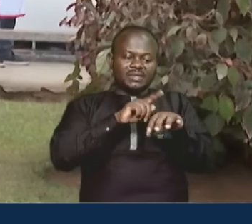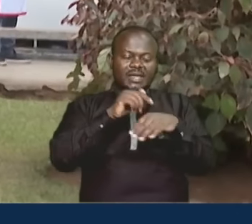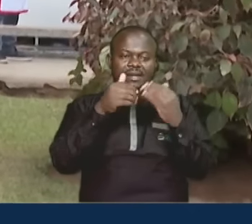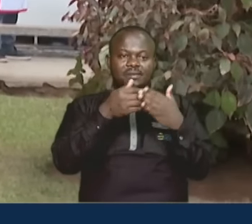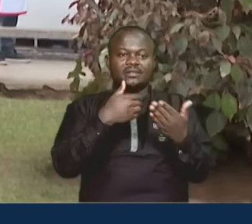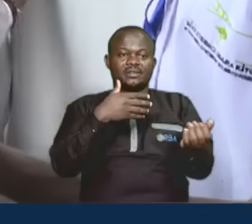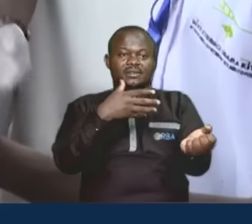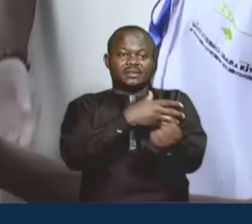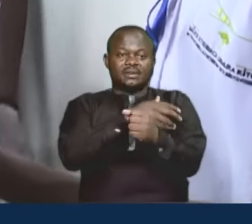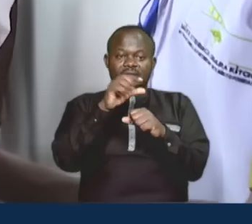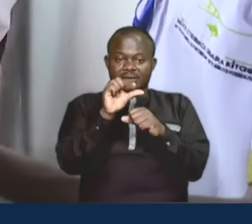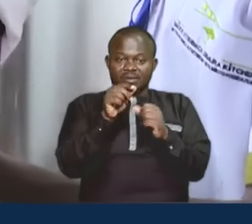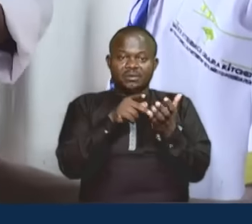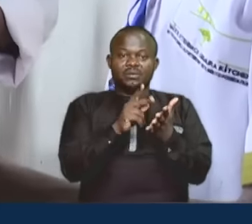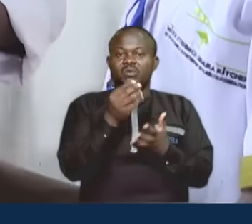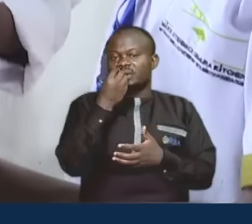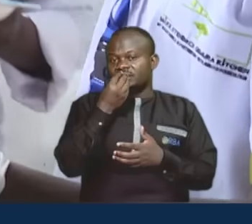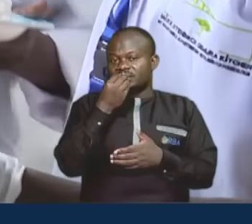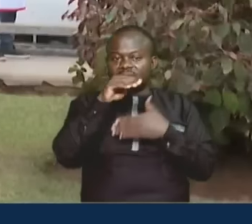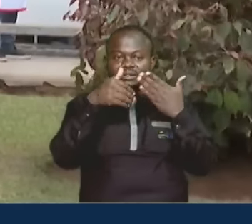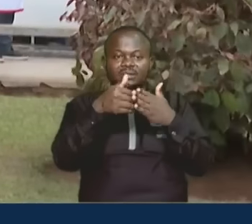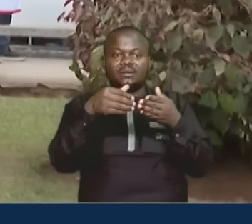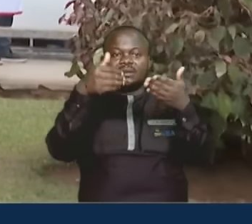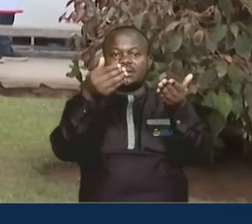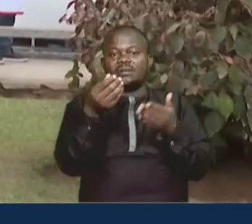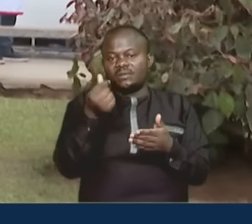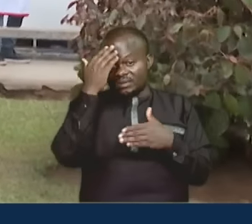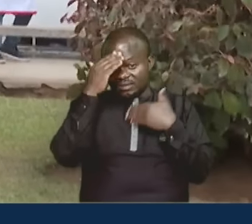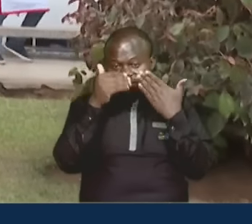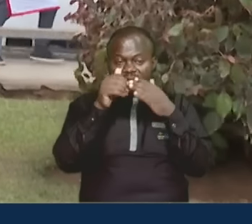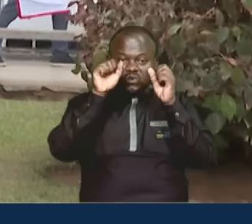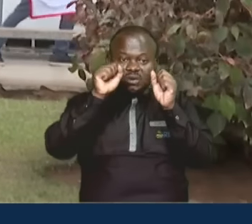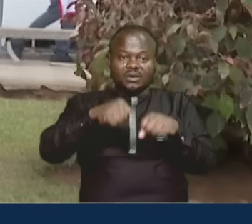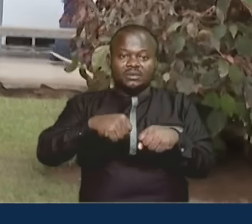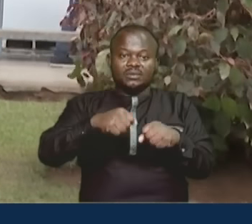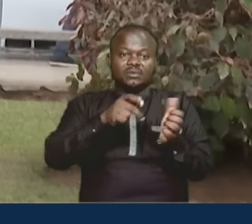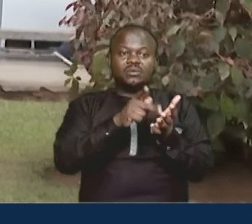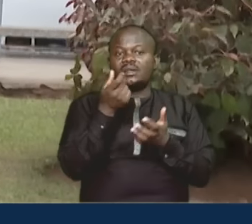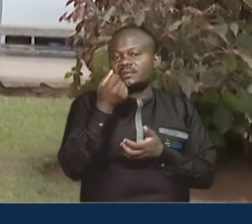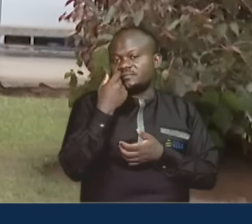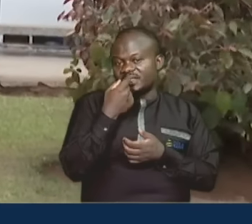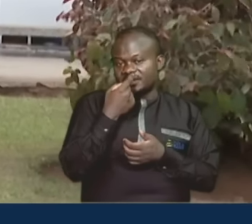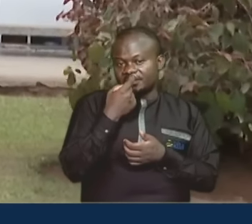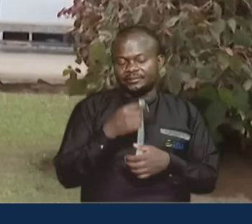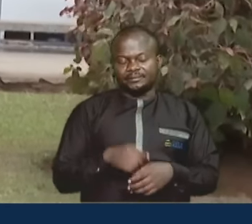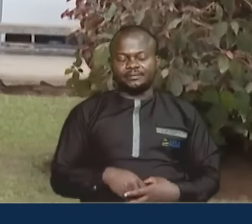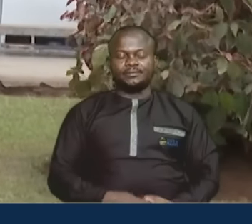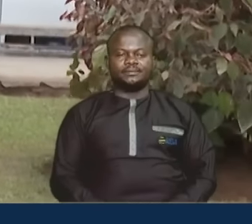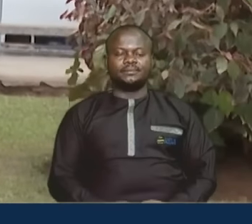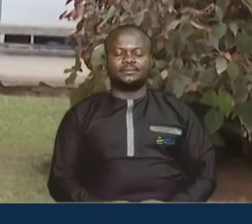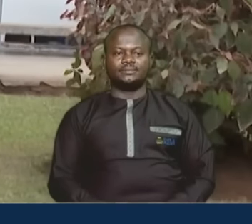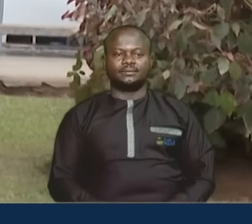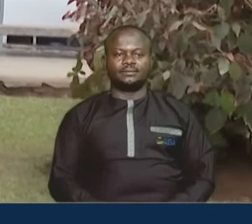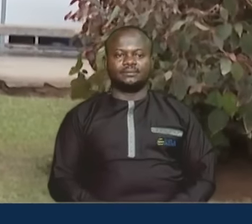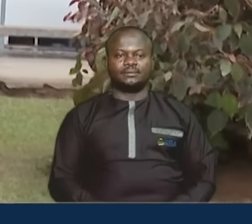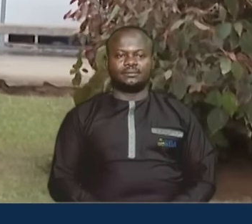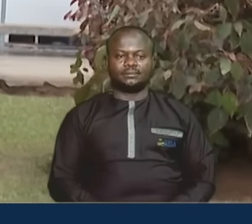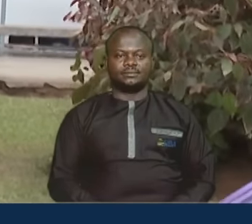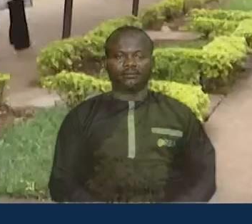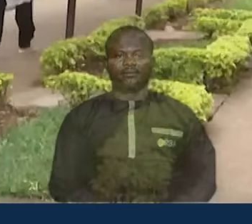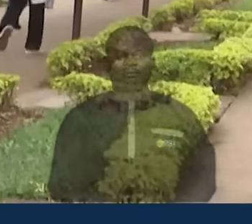ubushobozi bukeya nko kugura imiti bahabwa amafaranga kugira ngo babashe ubugura imiti kwigira isa televiziyo Rwanda